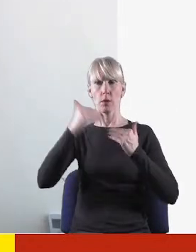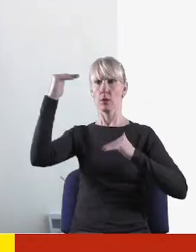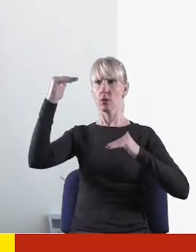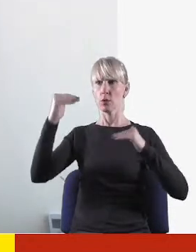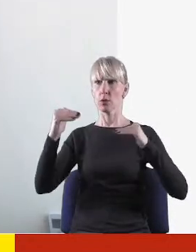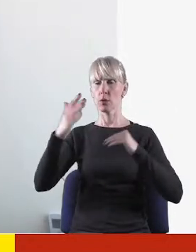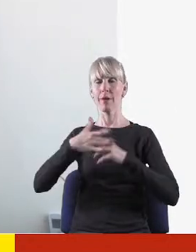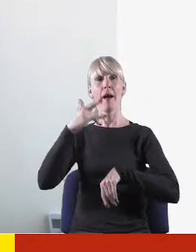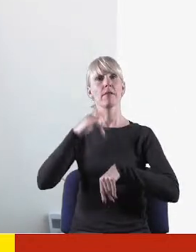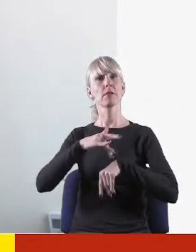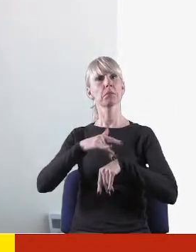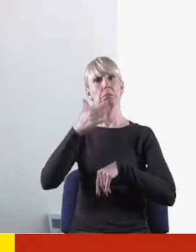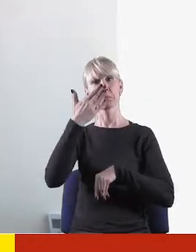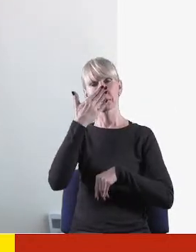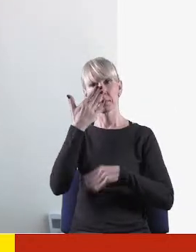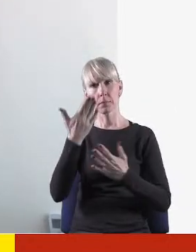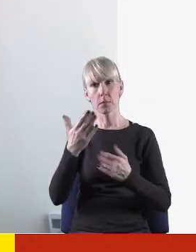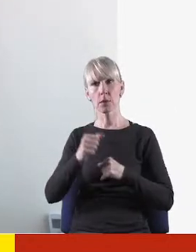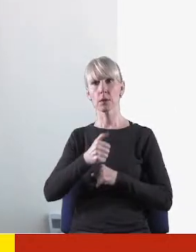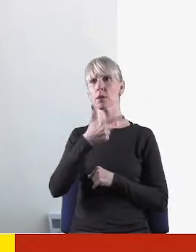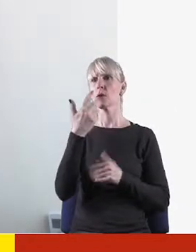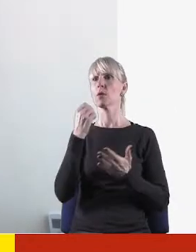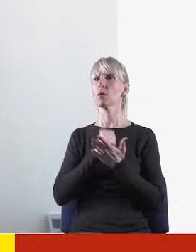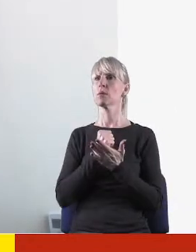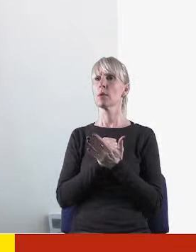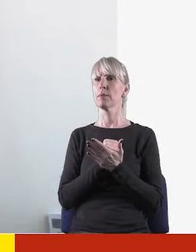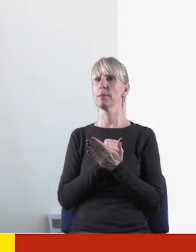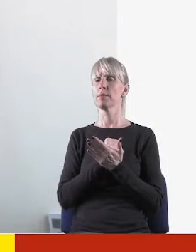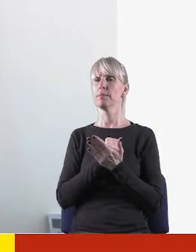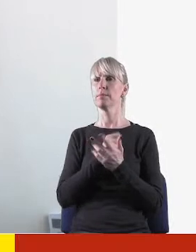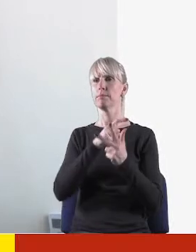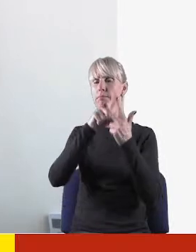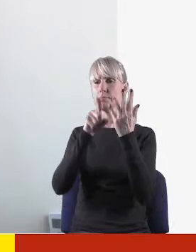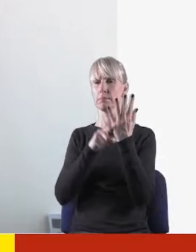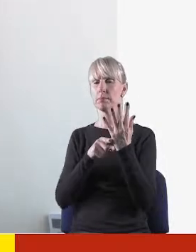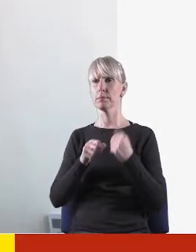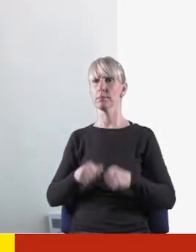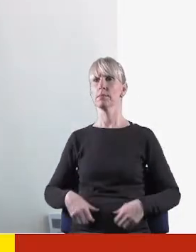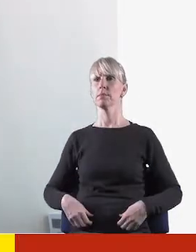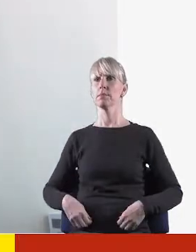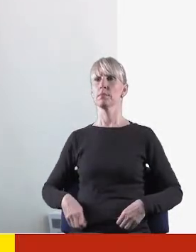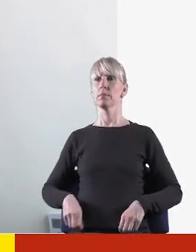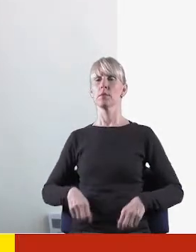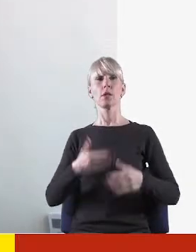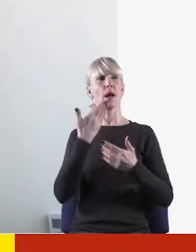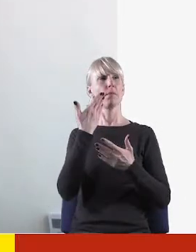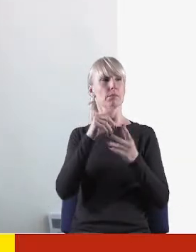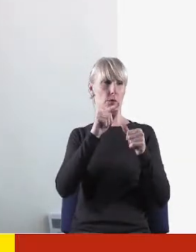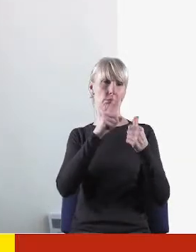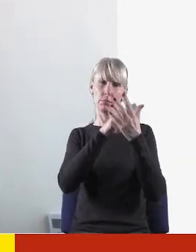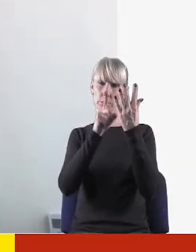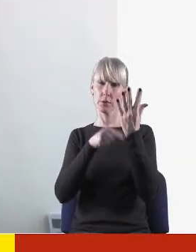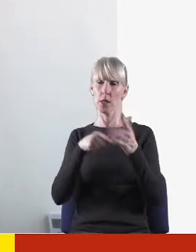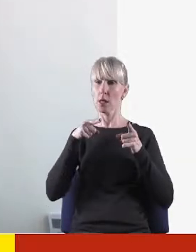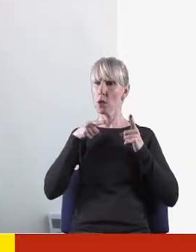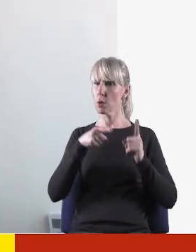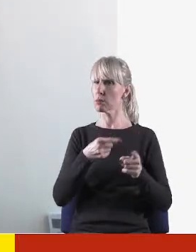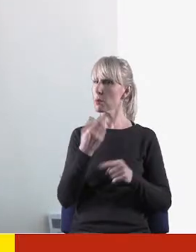wynika z kilku rzeczy. Po pierwsze, tam są bardzo trudne kierunki, między